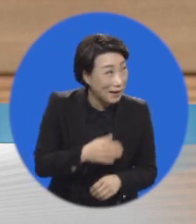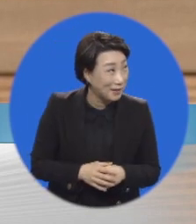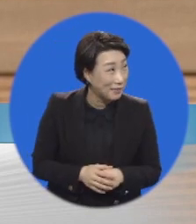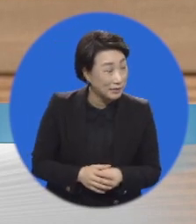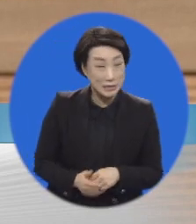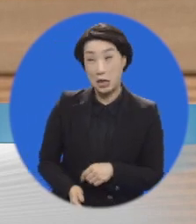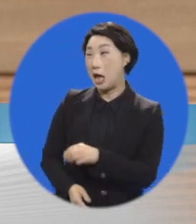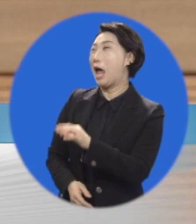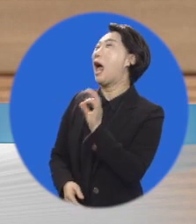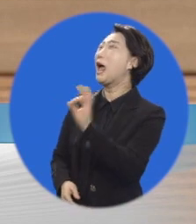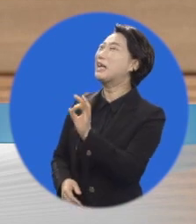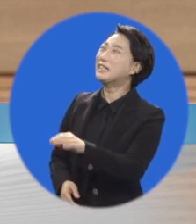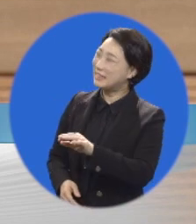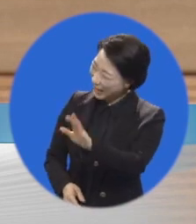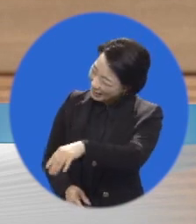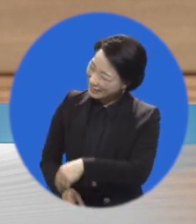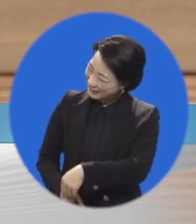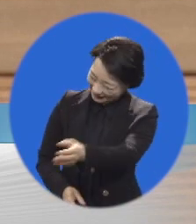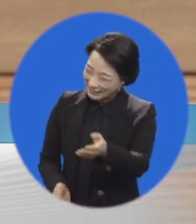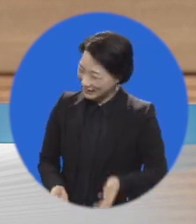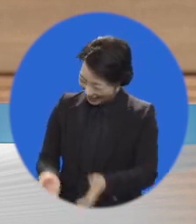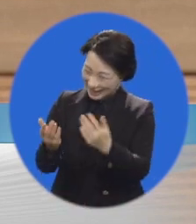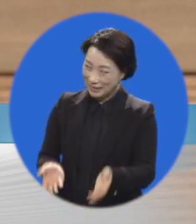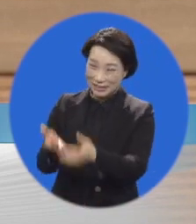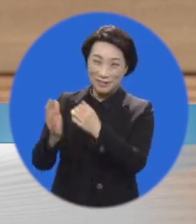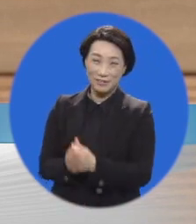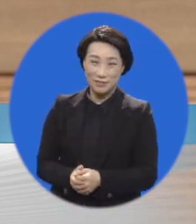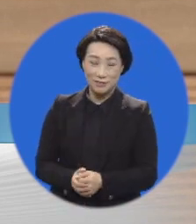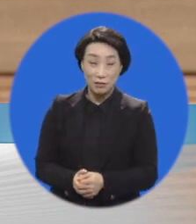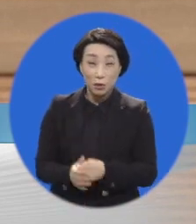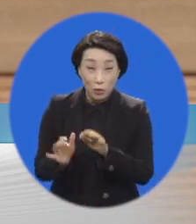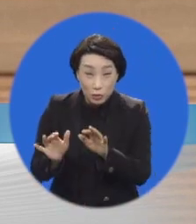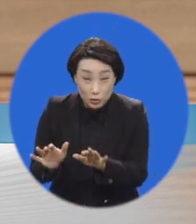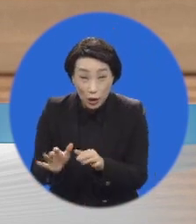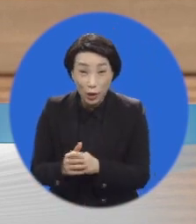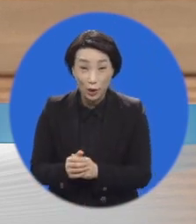까짓거 그래 까짓거 그리고